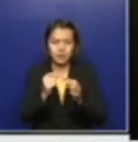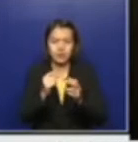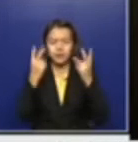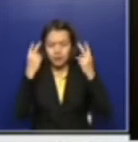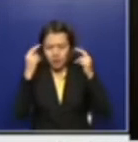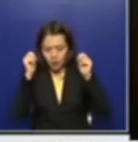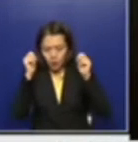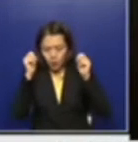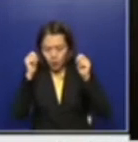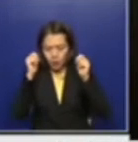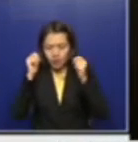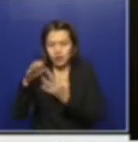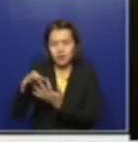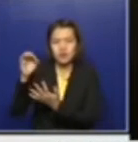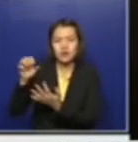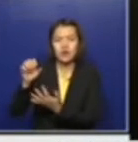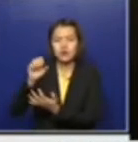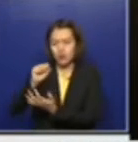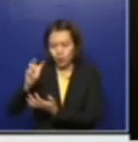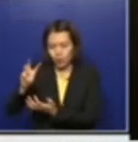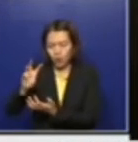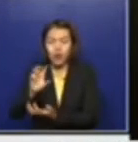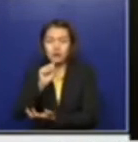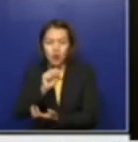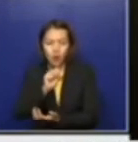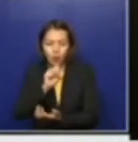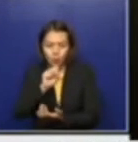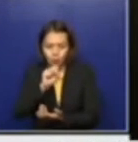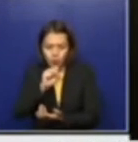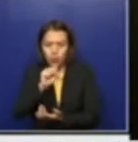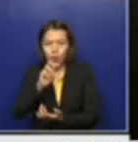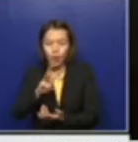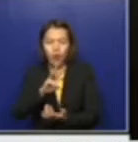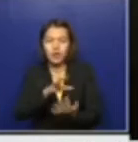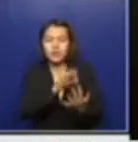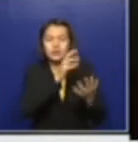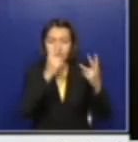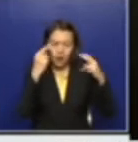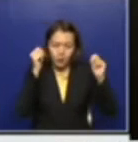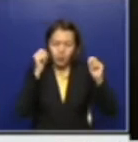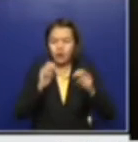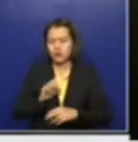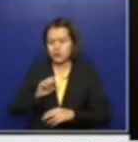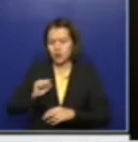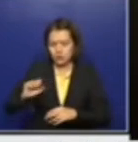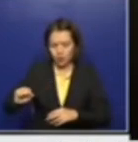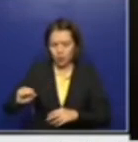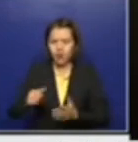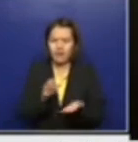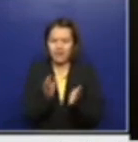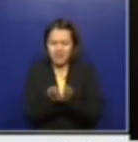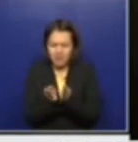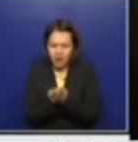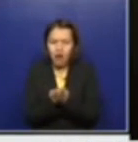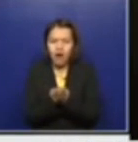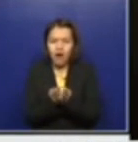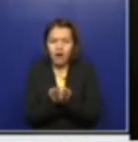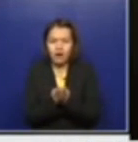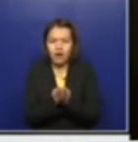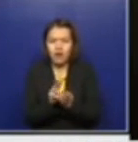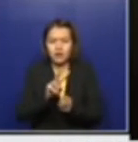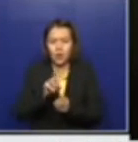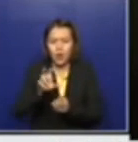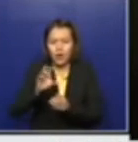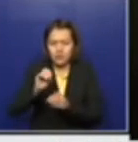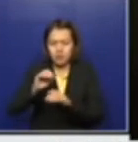กสว.สว.เลือกนายกส.ส.แม้ว่าจะรวบรวมคะแนนได้มากกว่า250